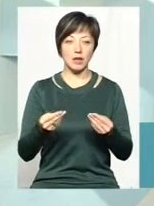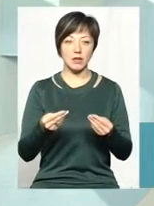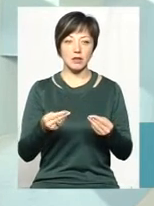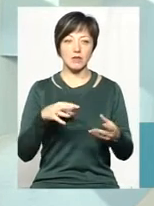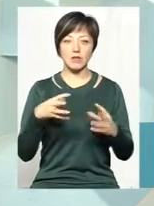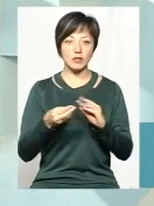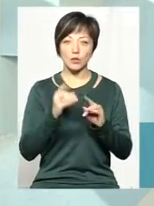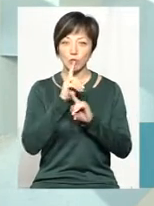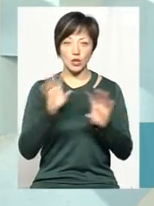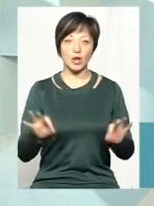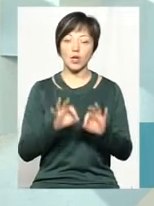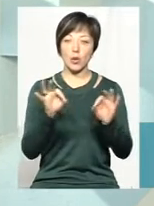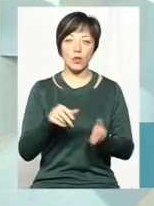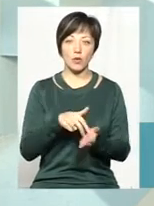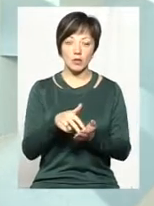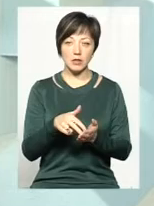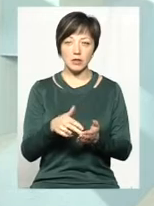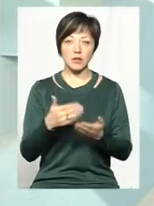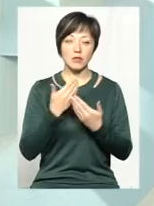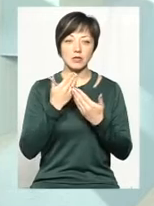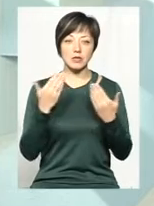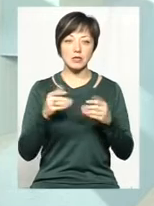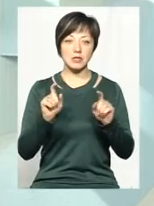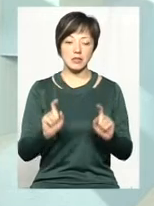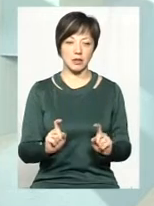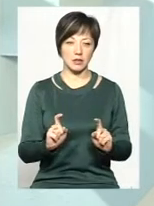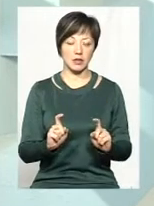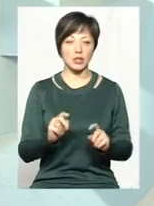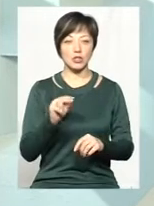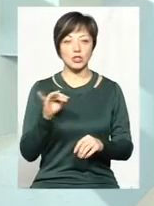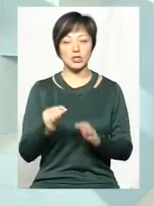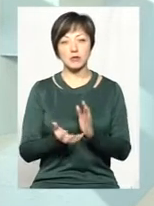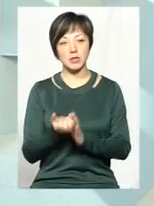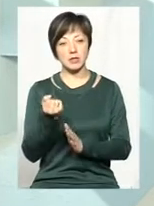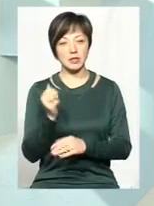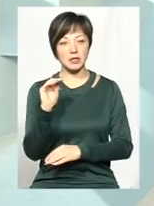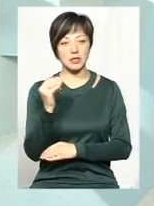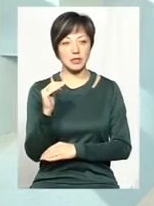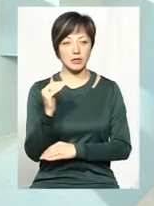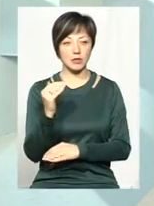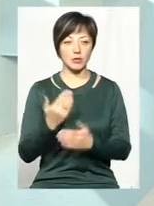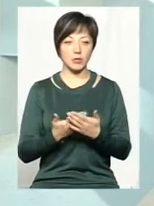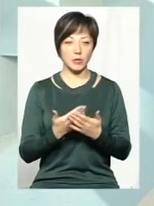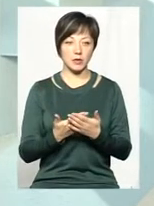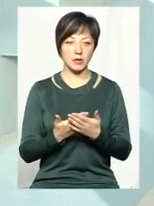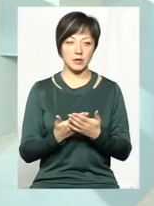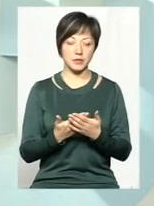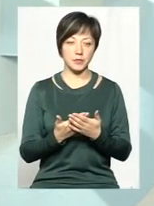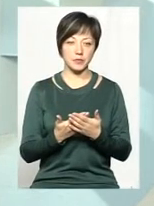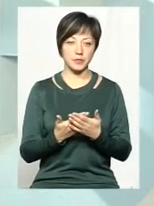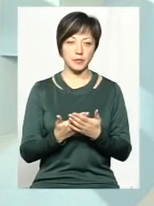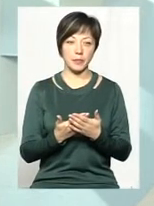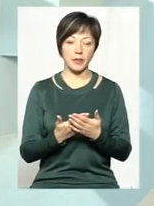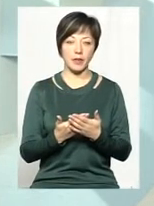висновок, що він не буде ніколи ходити, в крайньому випадку він сяде. Чи спасти дитину, яка